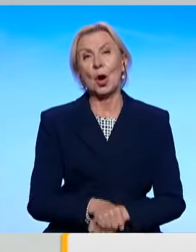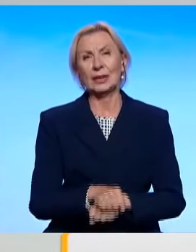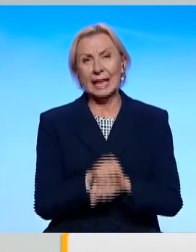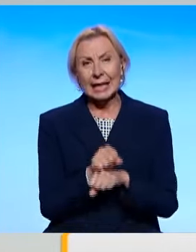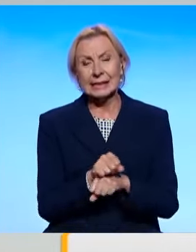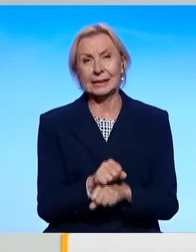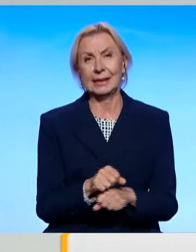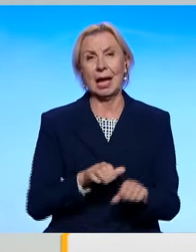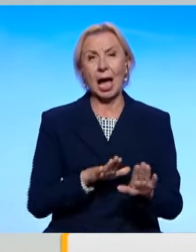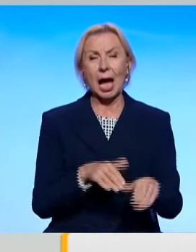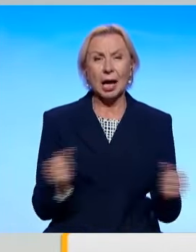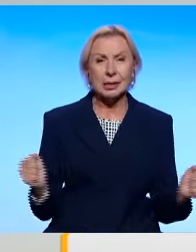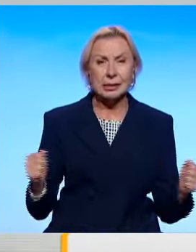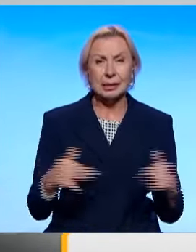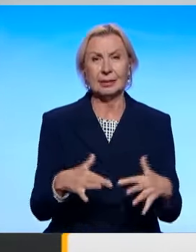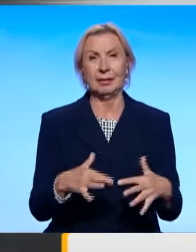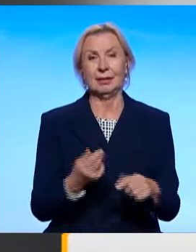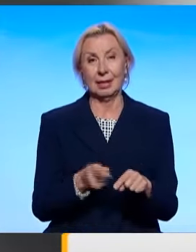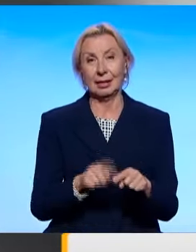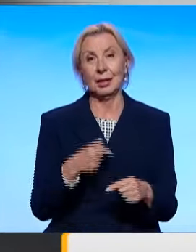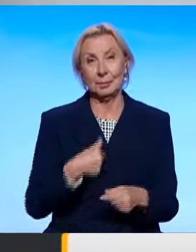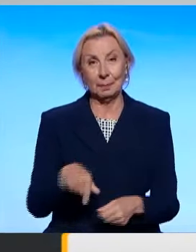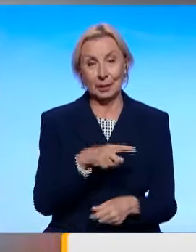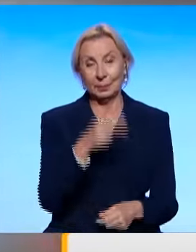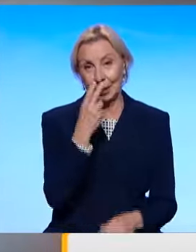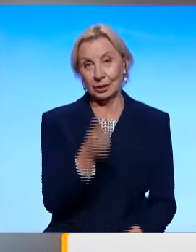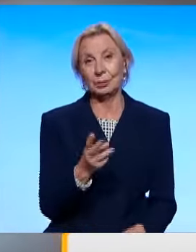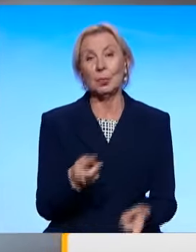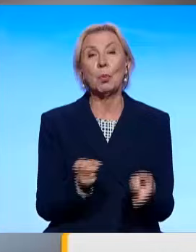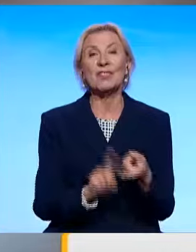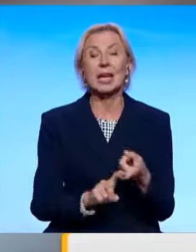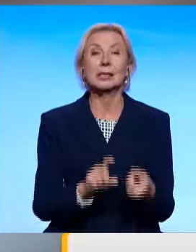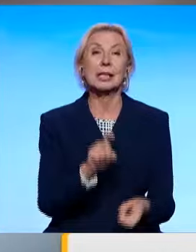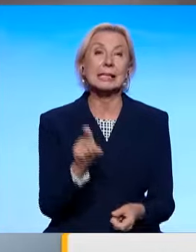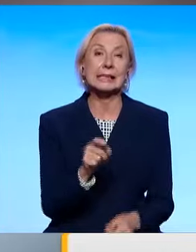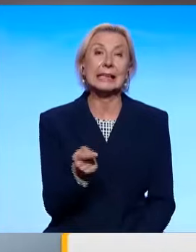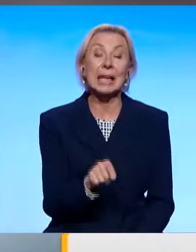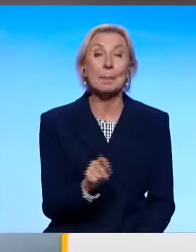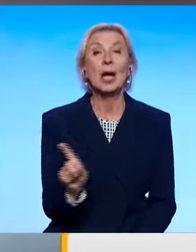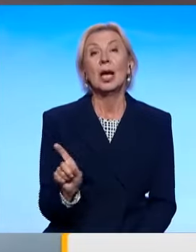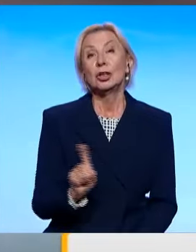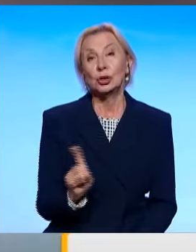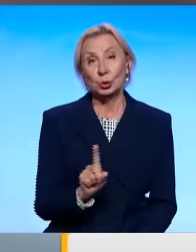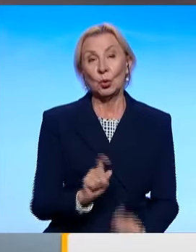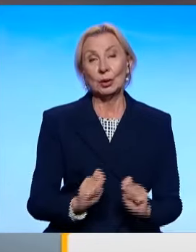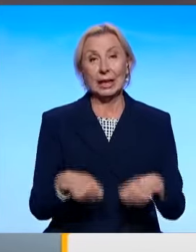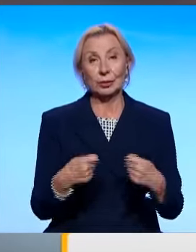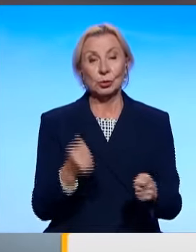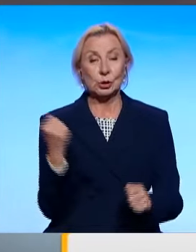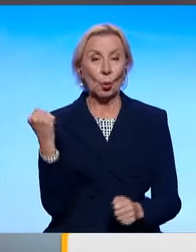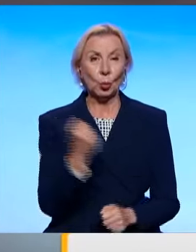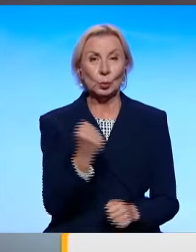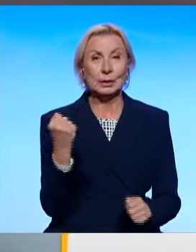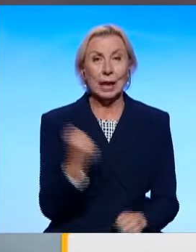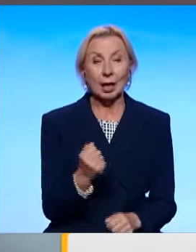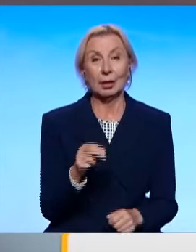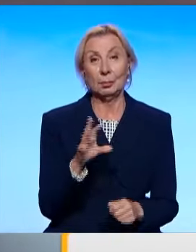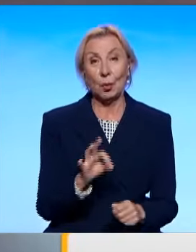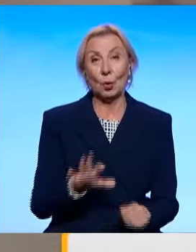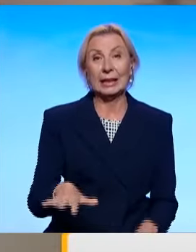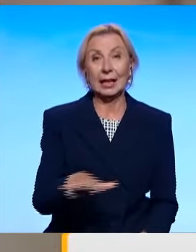ті протестні акції, які сьогодні бачимо пов'язані, наприклад, з тим, що наносяться удари по відповідній